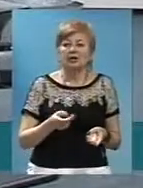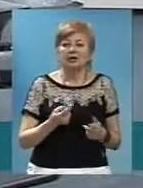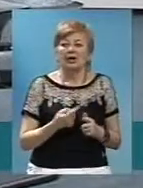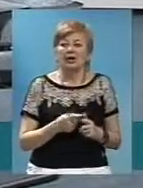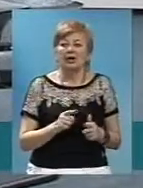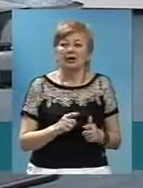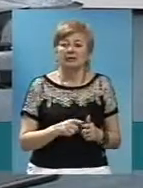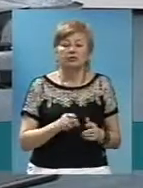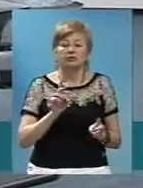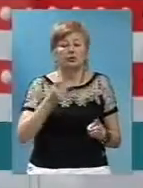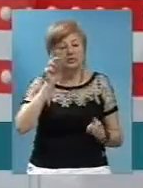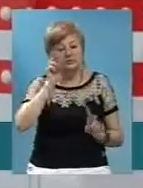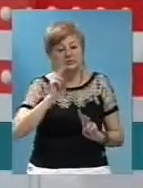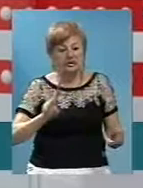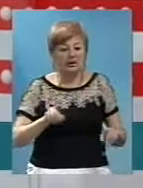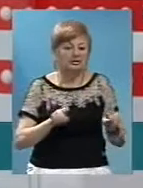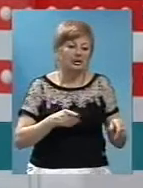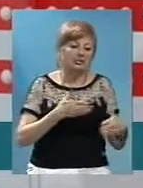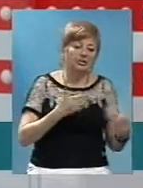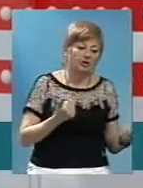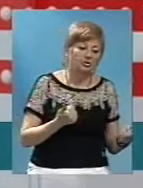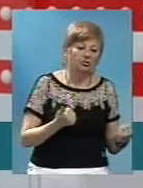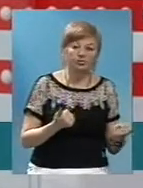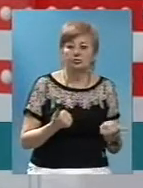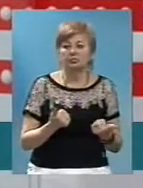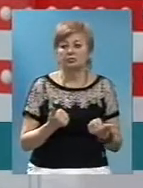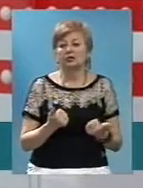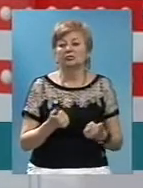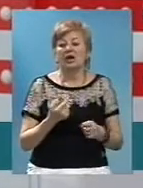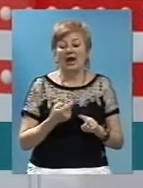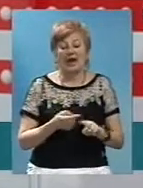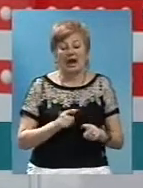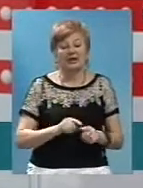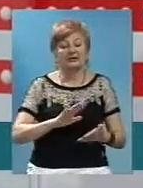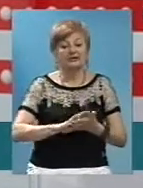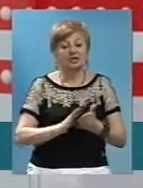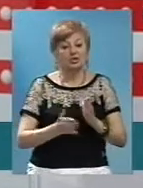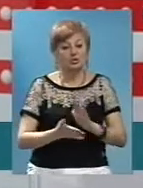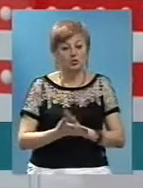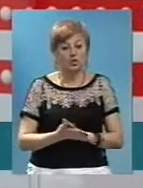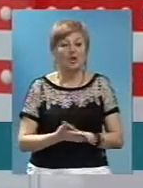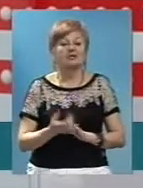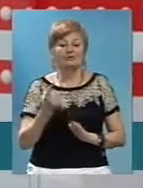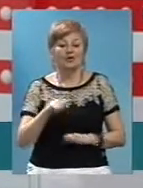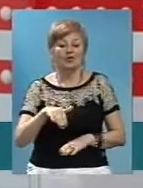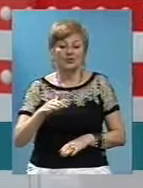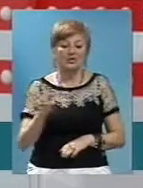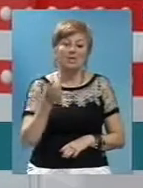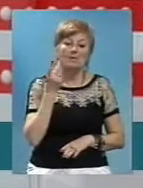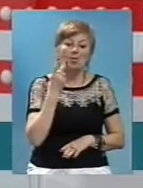це невідомо. Угу. І їх там ні. Тобто ця ситуація з одного боку постійно, я маю на